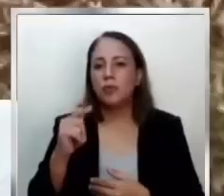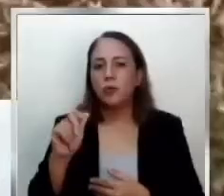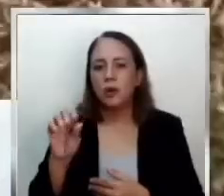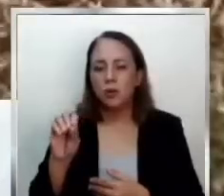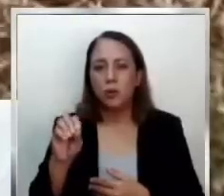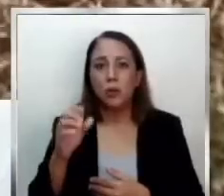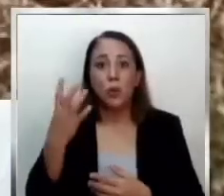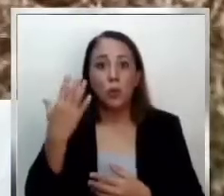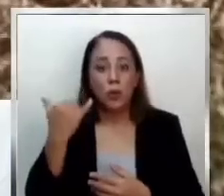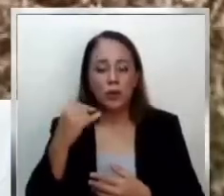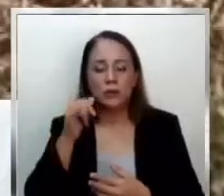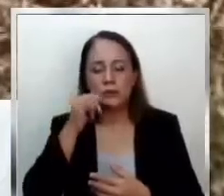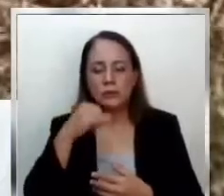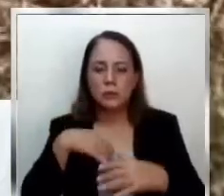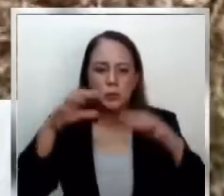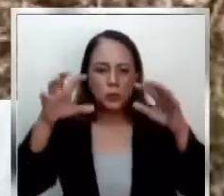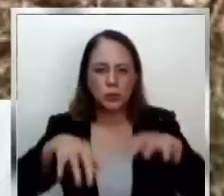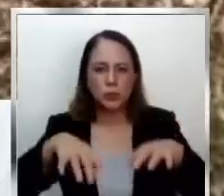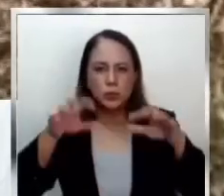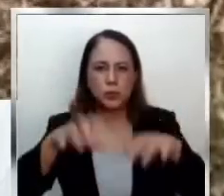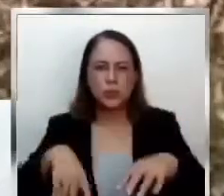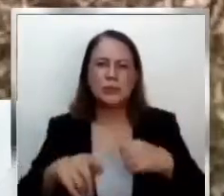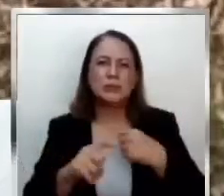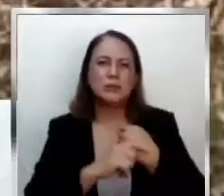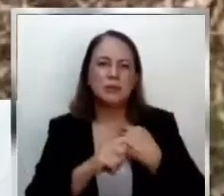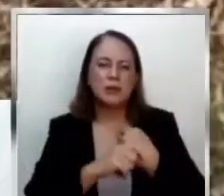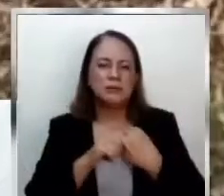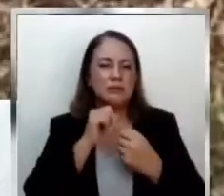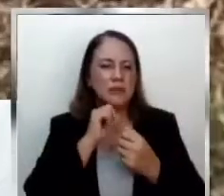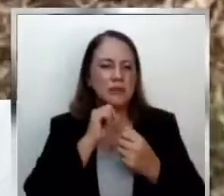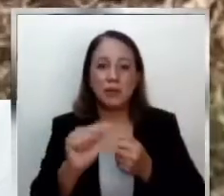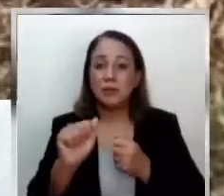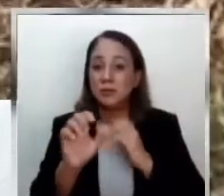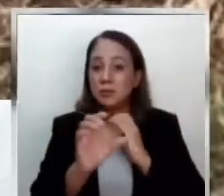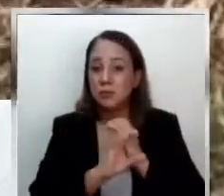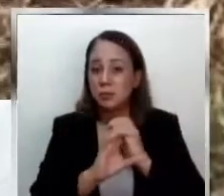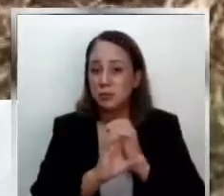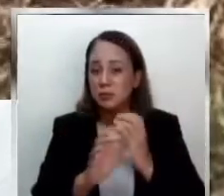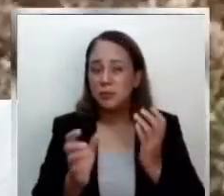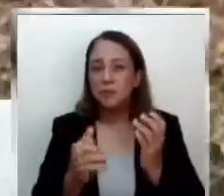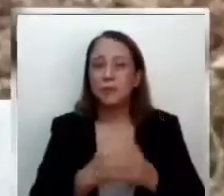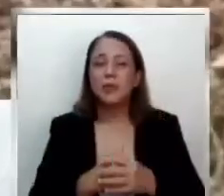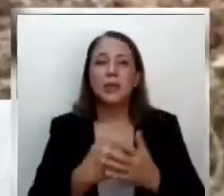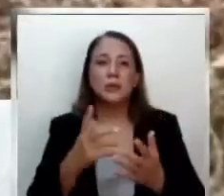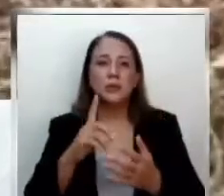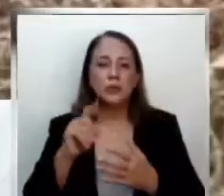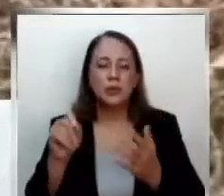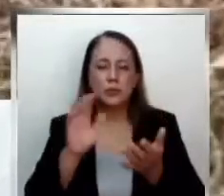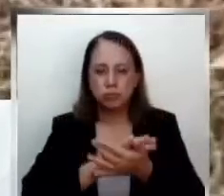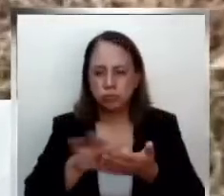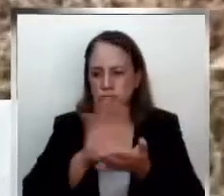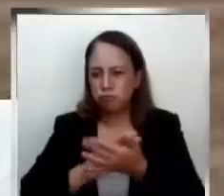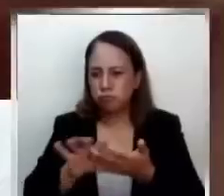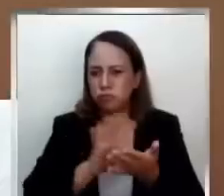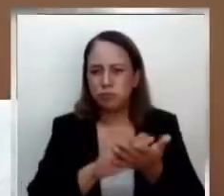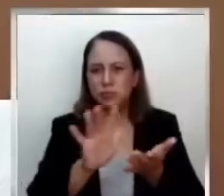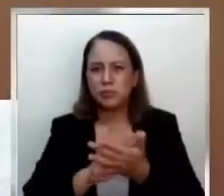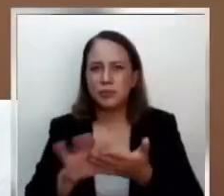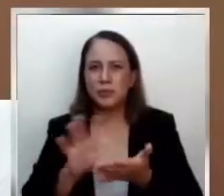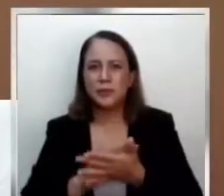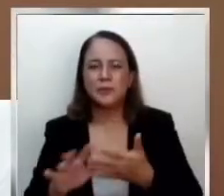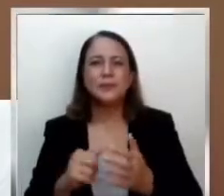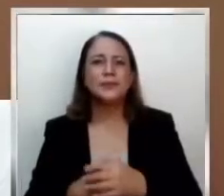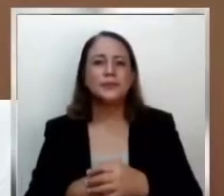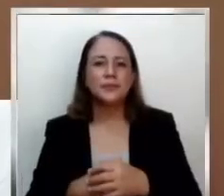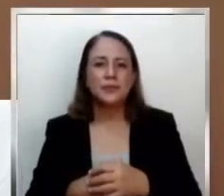kahapon. Pansamantala itong hindi nadaanan ng mga motorista. Agad din naman nagsagawa ng clearing operations. Baha